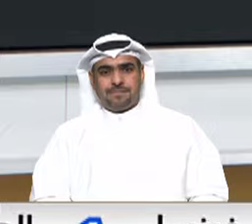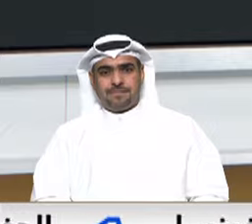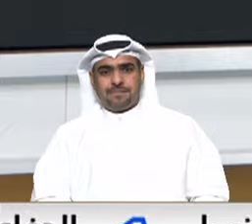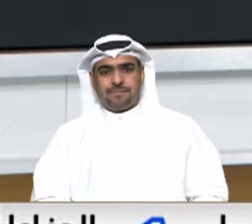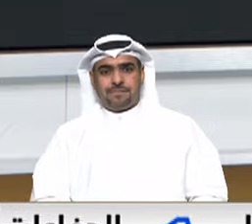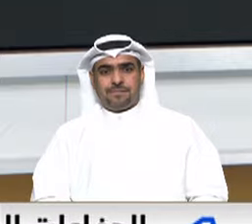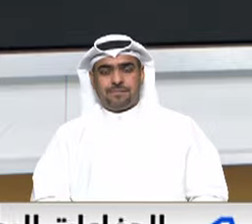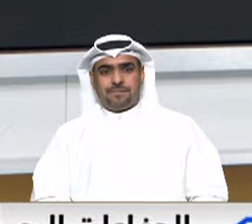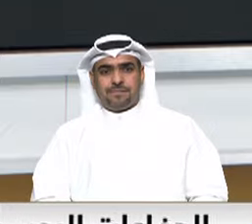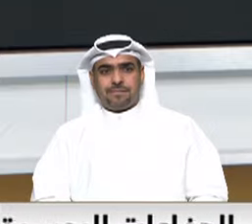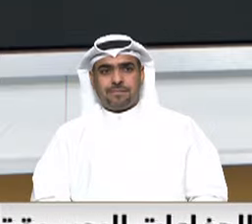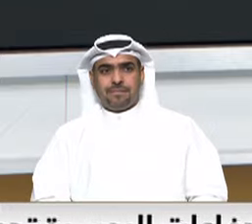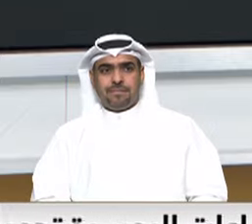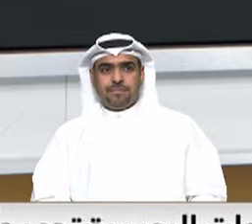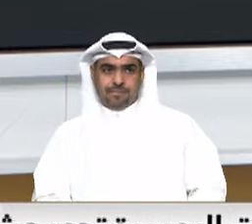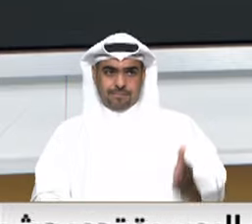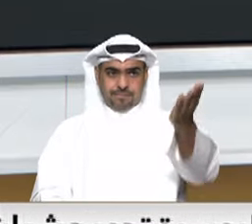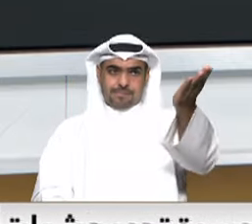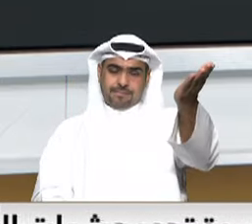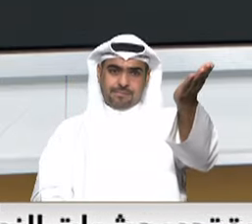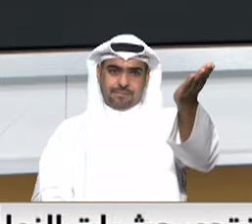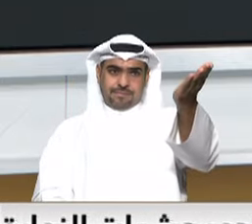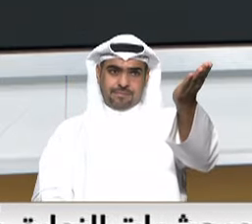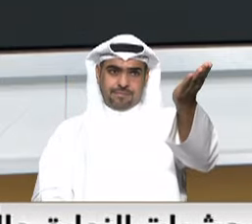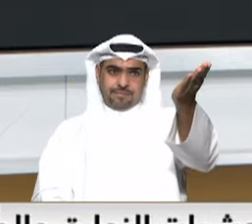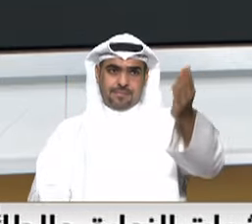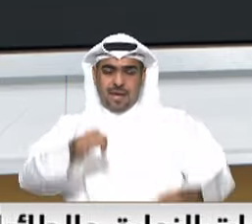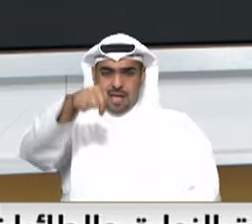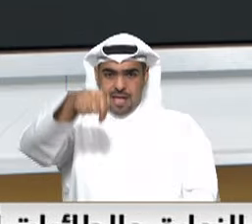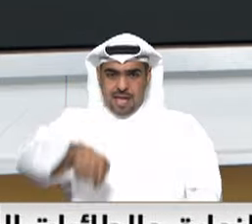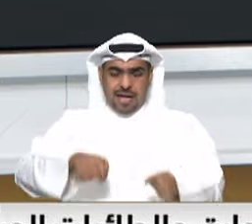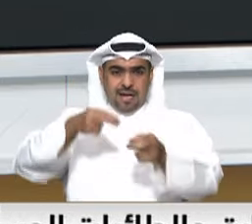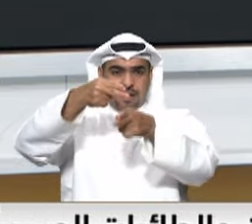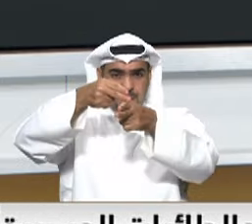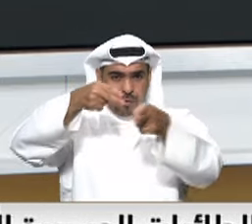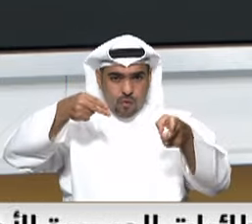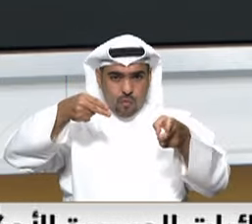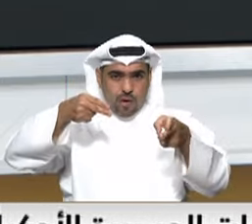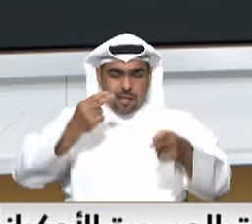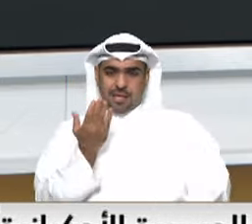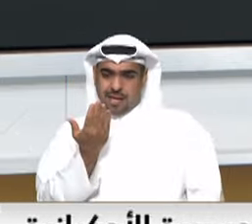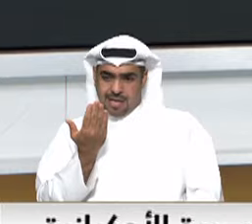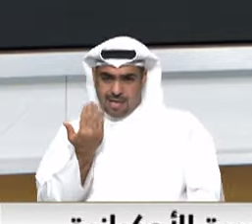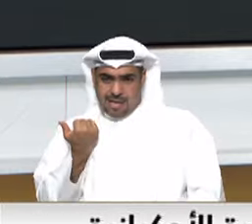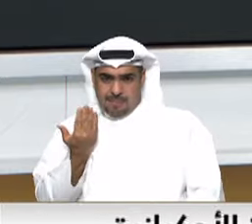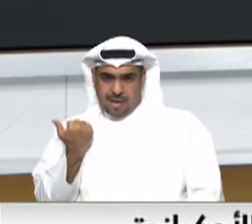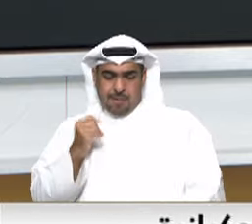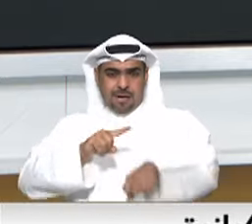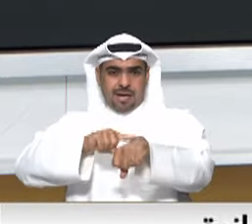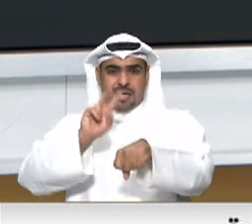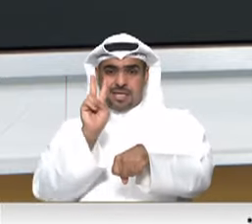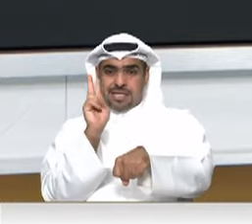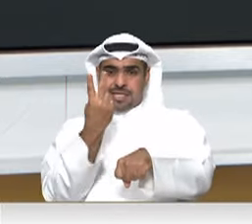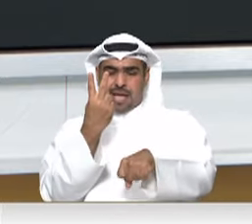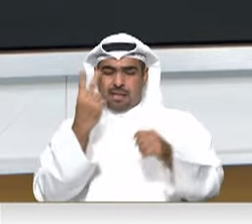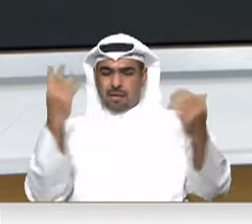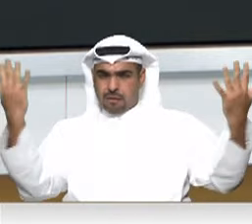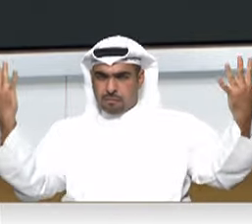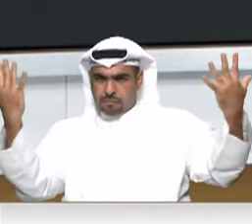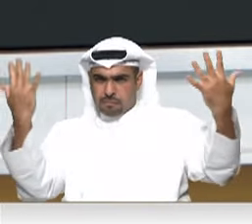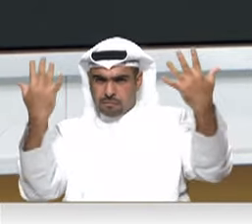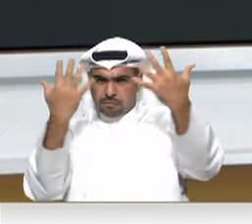لأجوانا، الطقس متوقع أن الطقس الحار يستمر ويانا حاليا. طبعا قبل ساعتين كان الغبار انخفضت الرؤية إلى 5 كيلو،